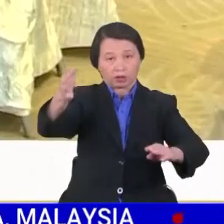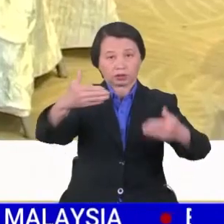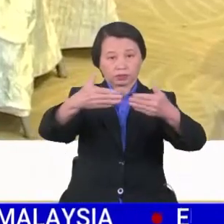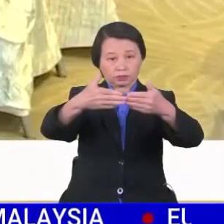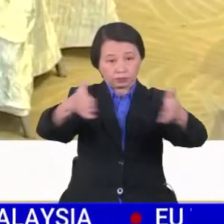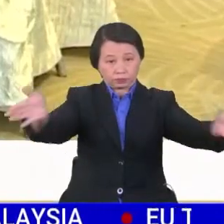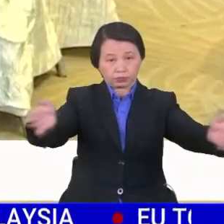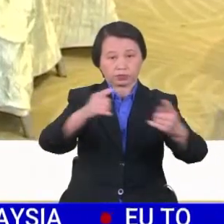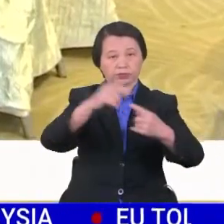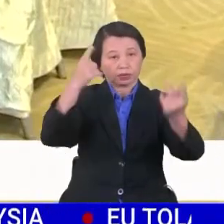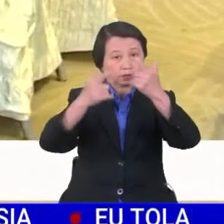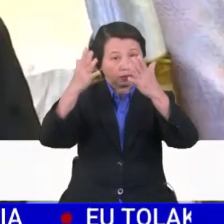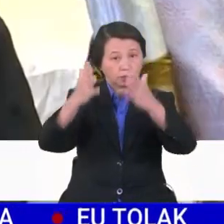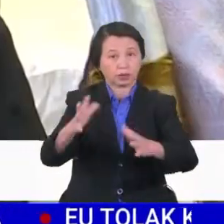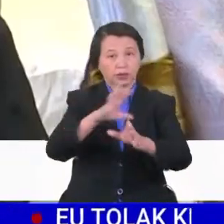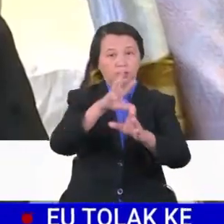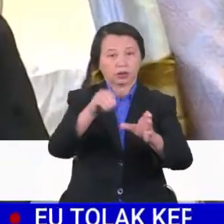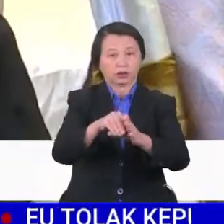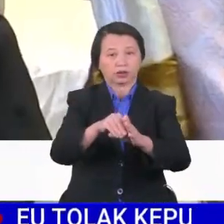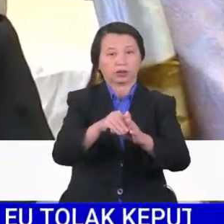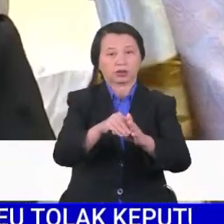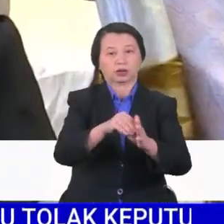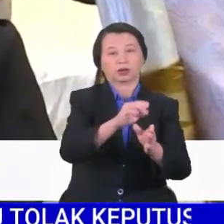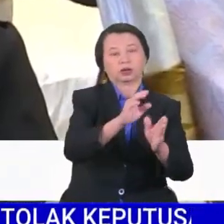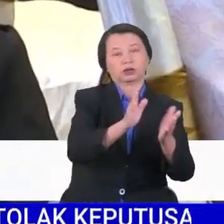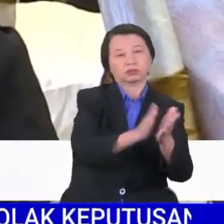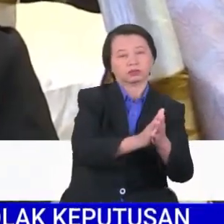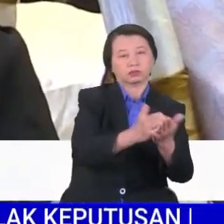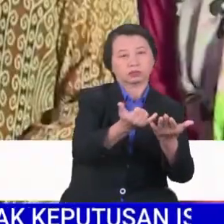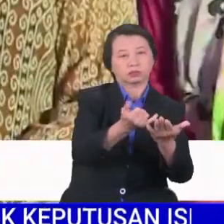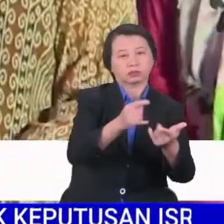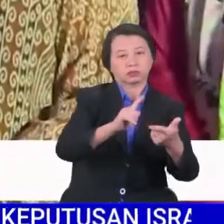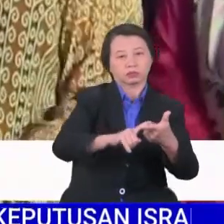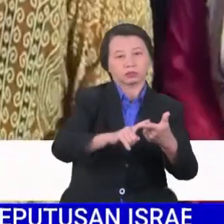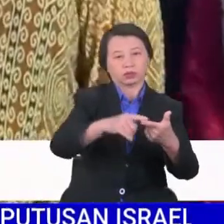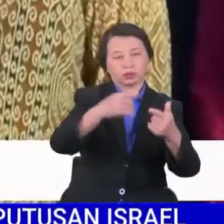kepada pengunjung termasuk brookdot industri